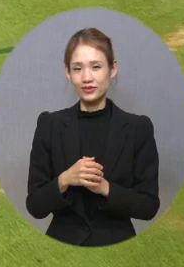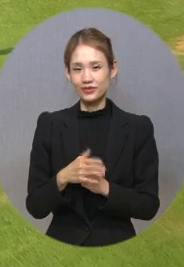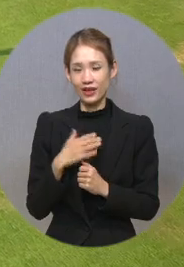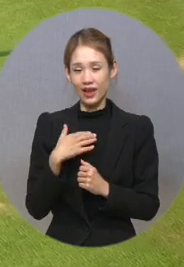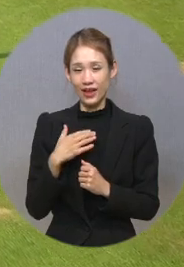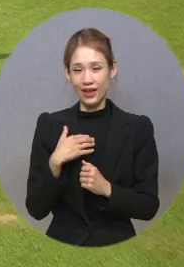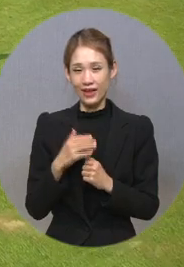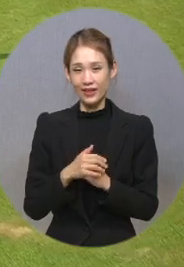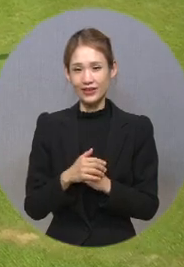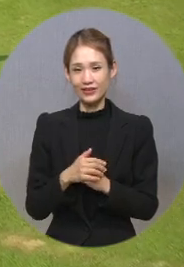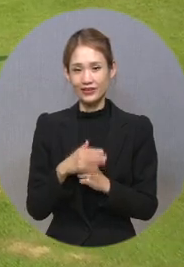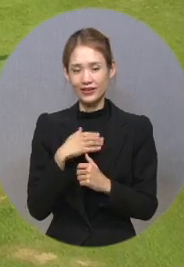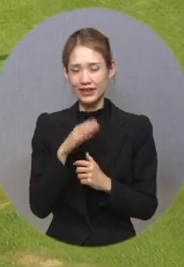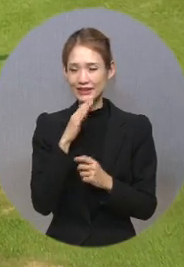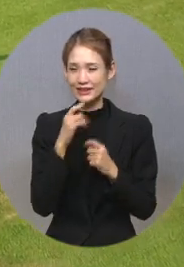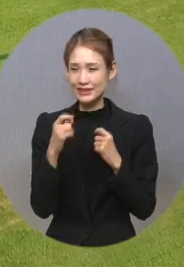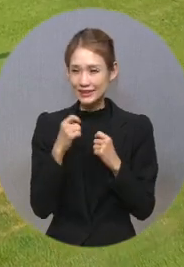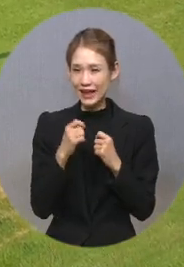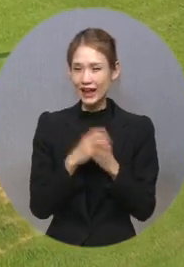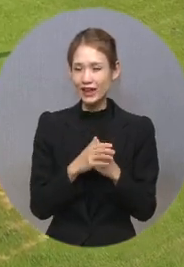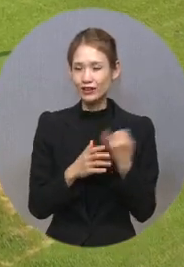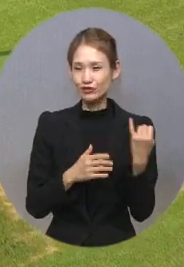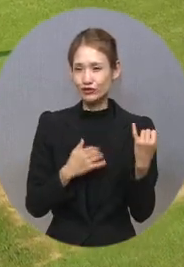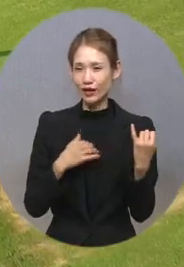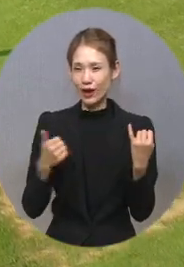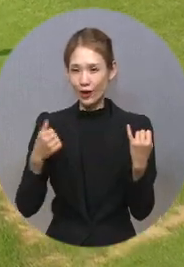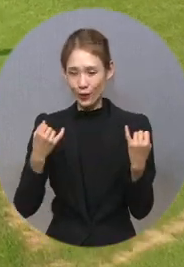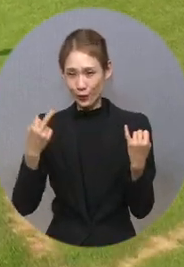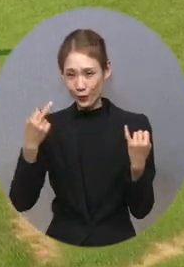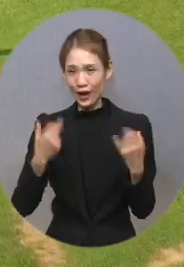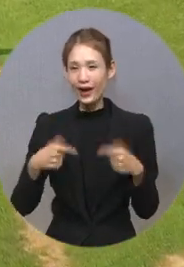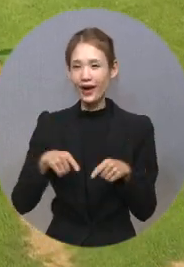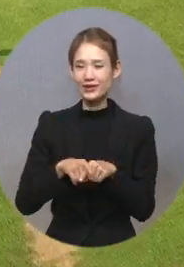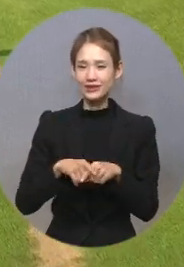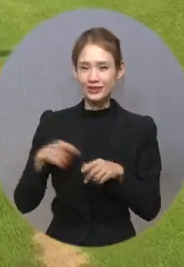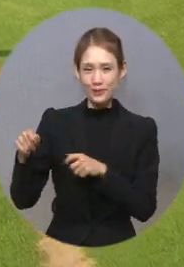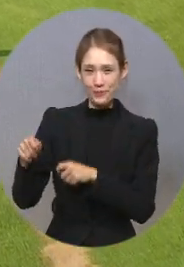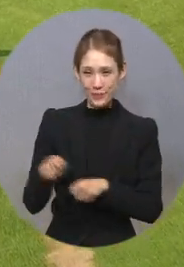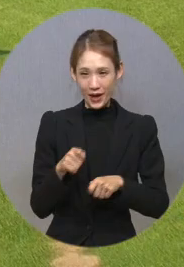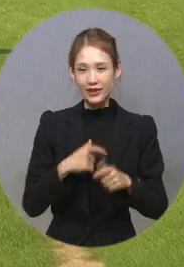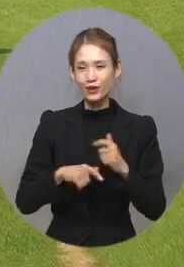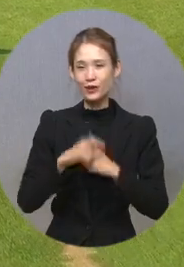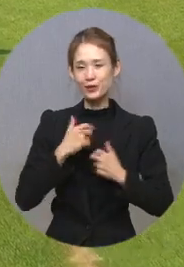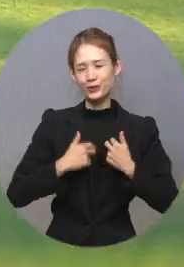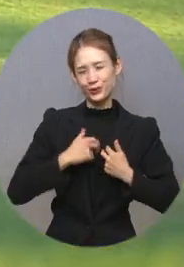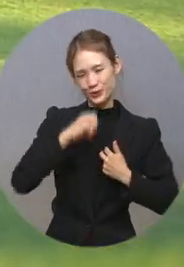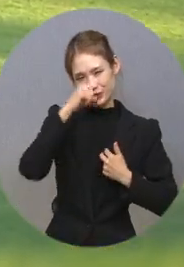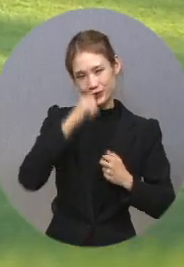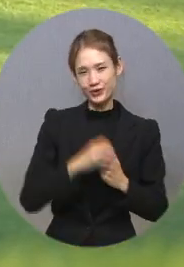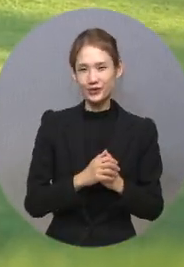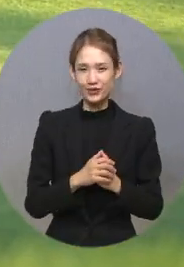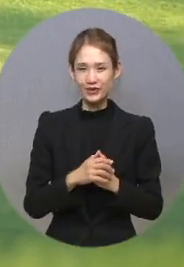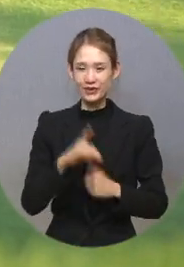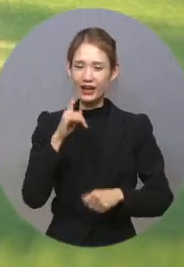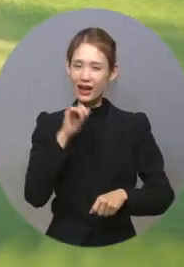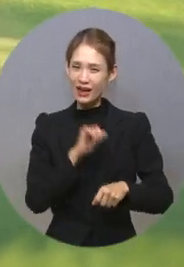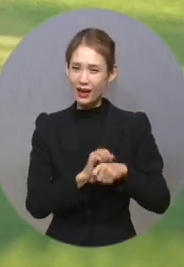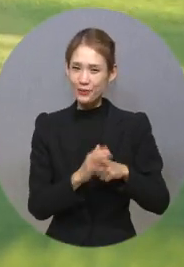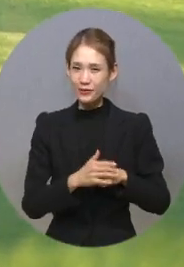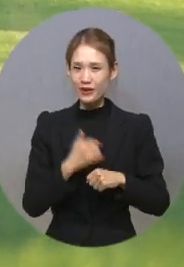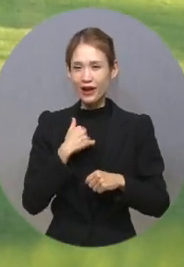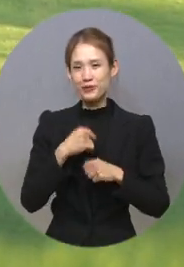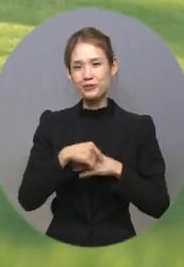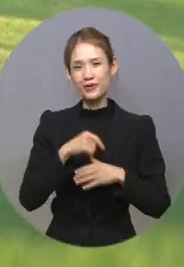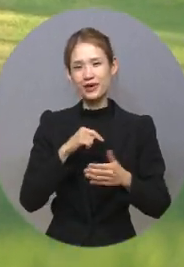나는 나랑 친한 은수랑 오빠랑 이렇게 치니까 너무 좋아. 편하지? 응. 너무 재밌어. 그래서 잘 치는구나, 그래서. 그래서 마음이.